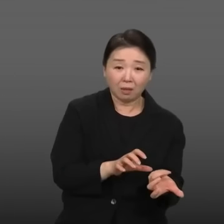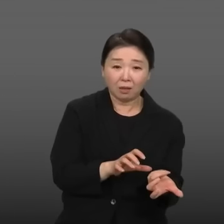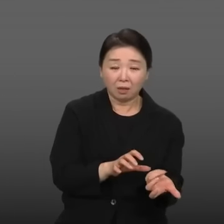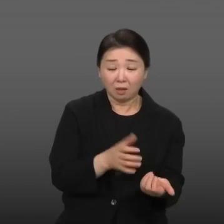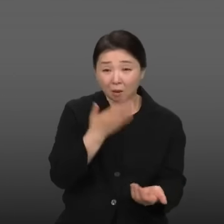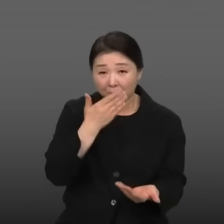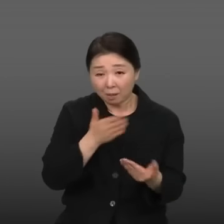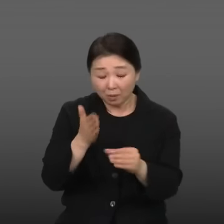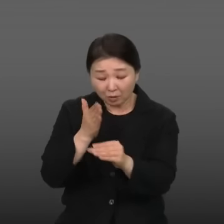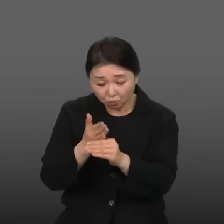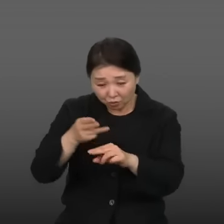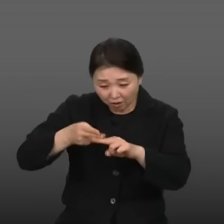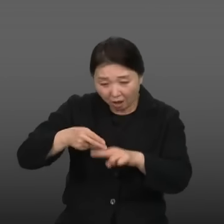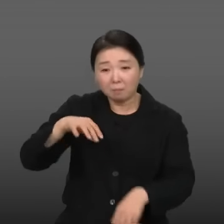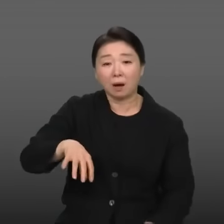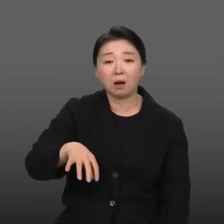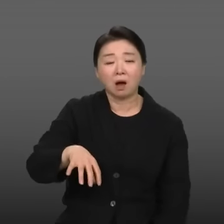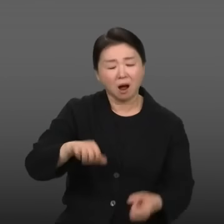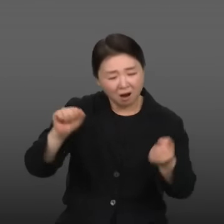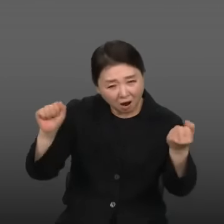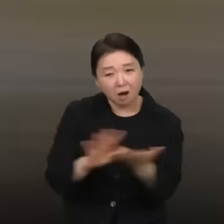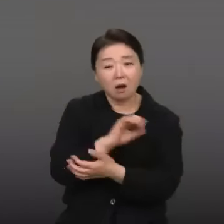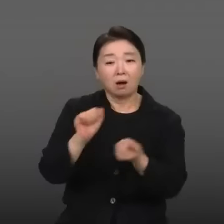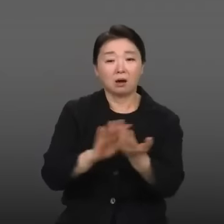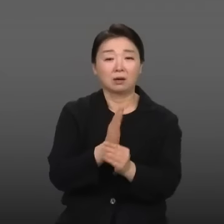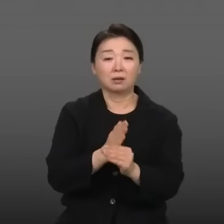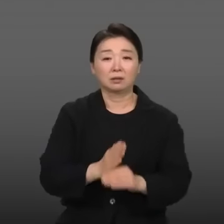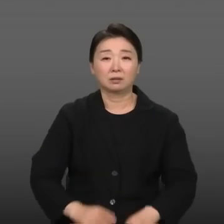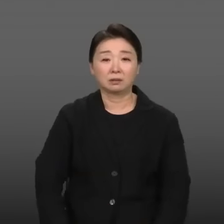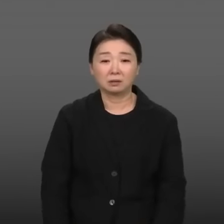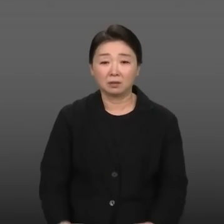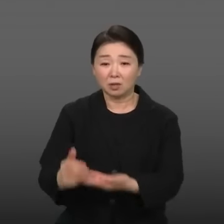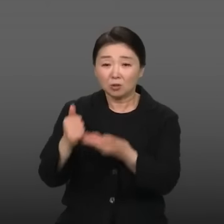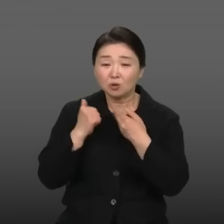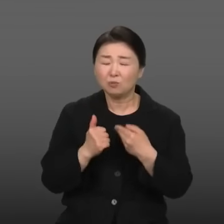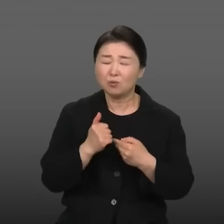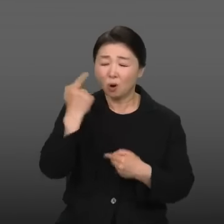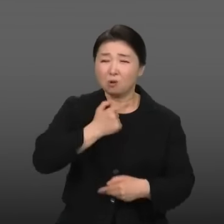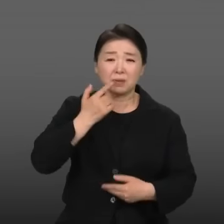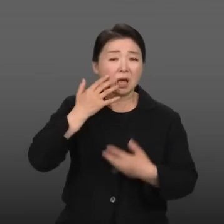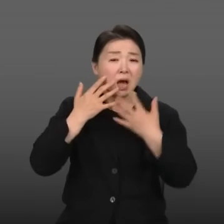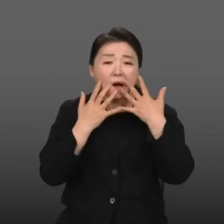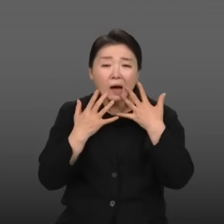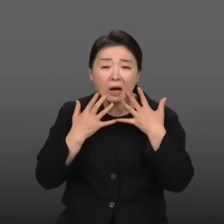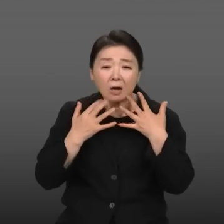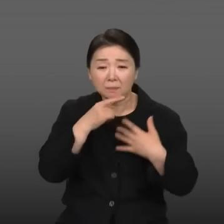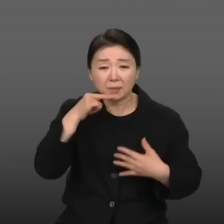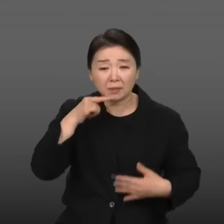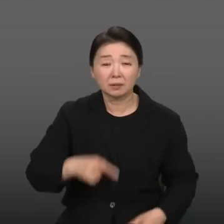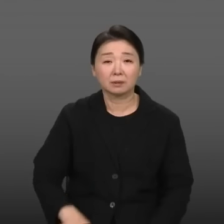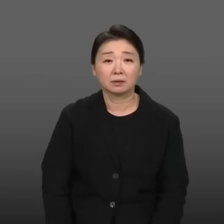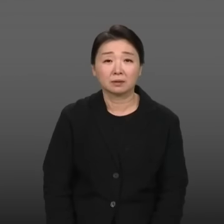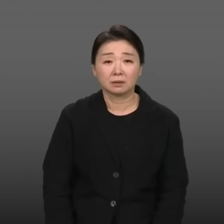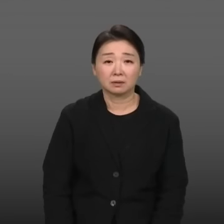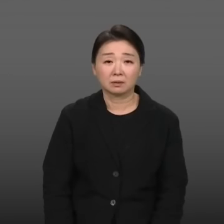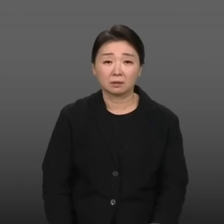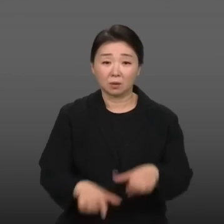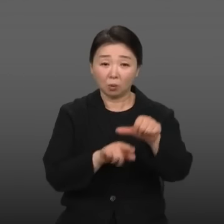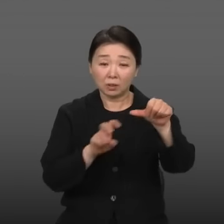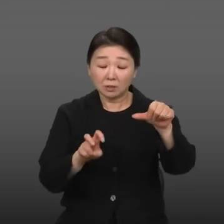식사를 준비하는 공간인 갤리도 난장판이 됐습니다. 승무원 얼굴엔 피가 흐릅니다. 현지 시간으로 21일